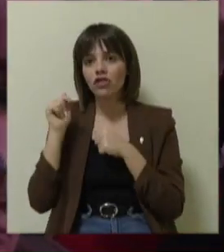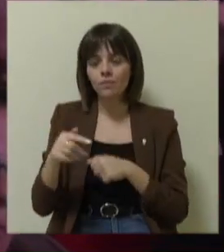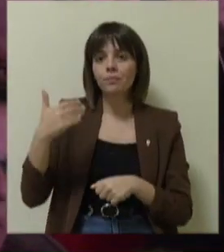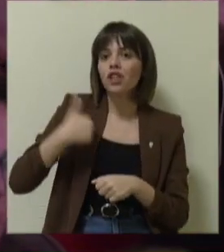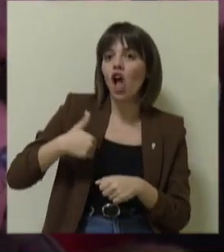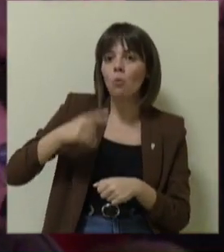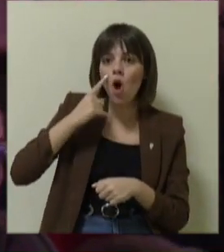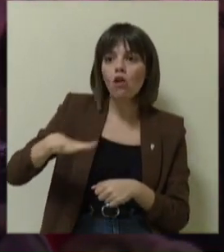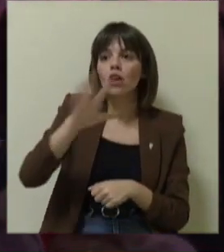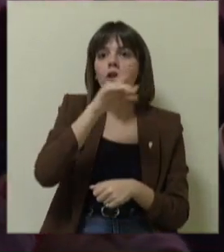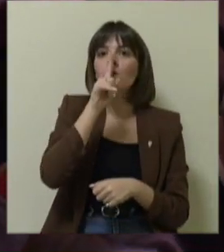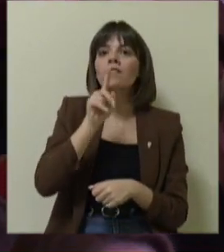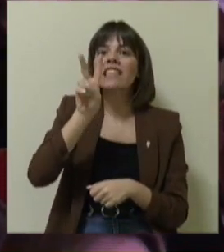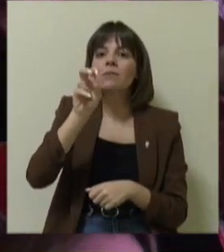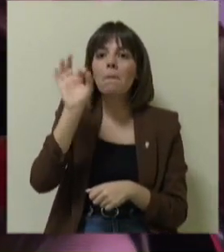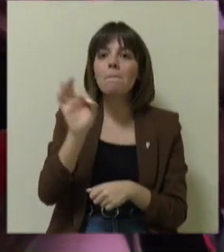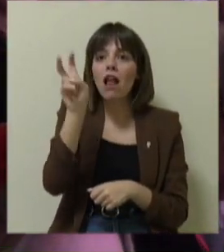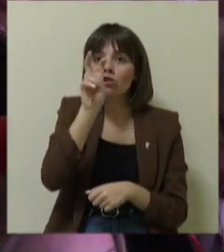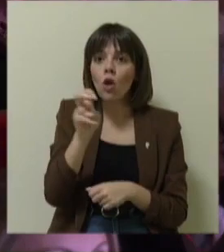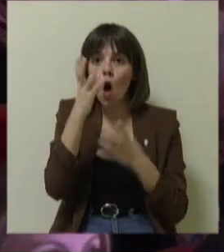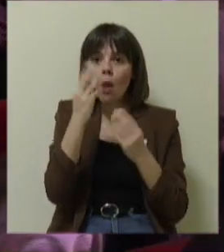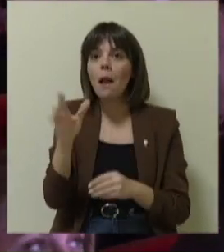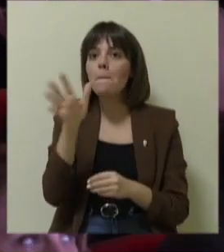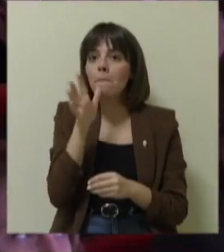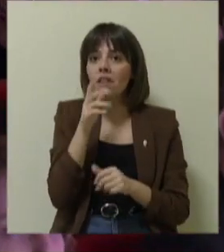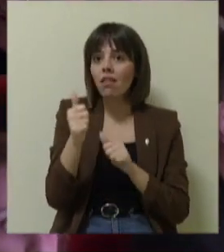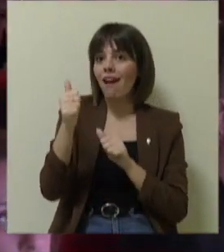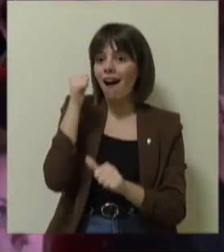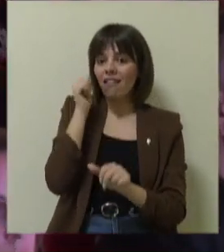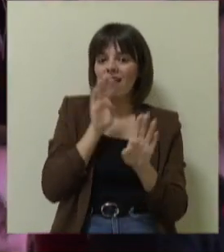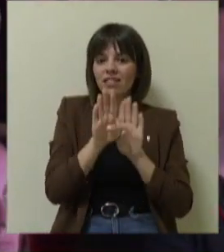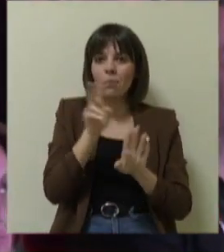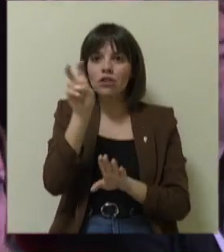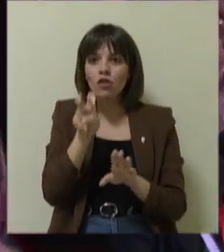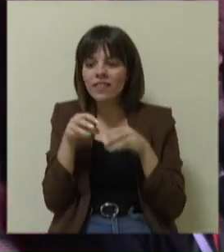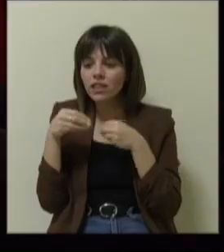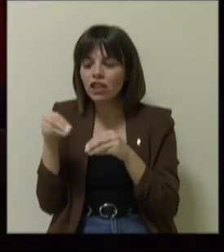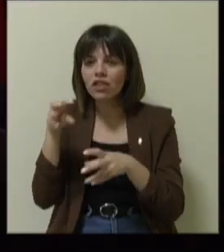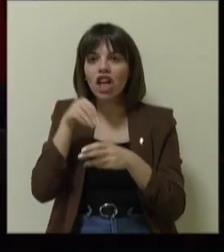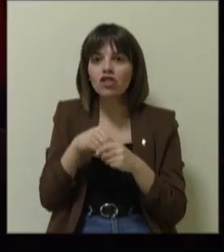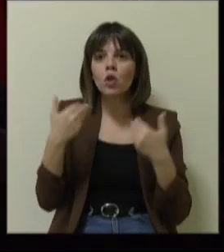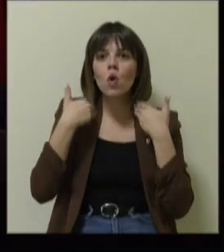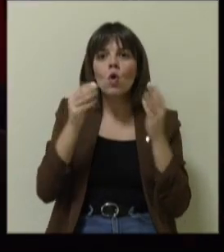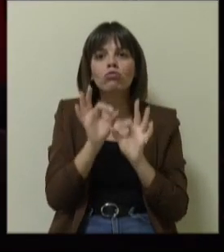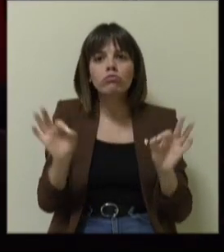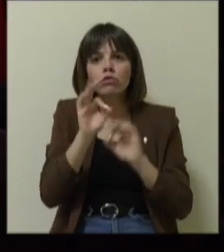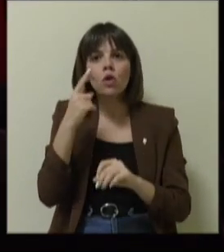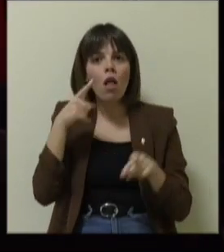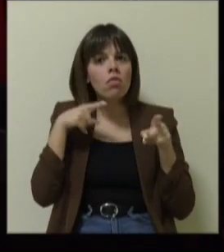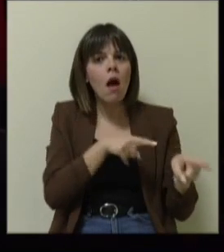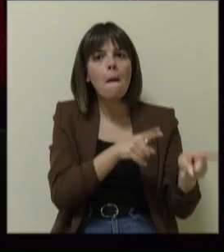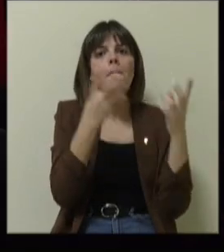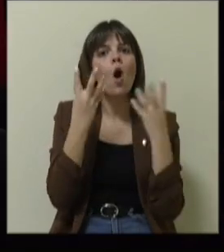Kamuoyunda 128 milyar dolar olarak bilinen arka kapı döviz satışlarındaki hukuksuzlukların